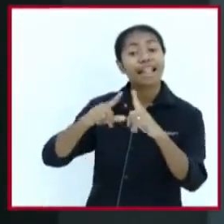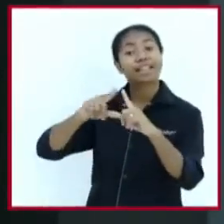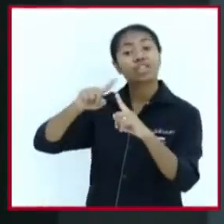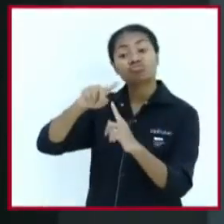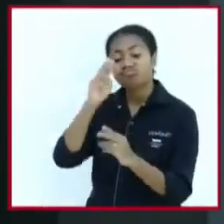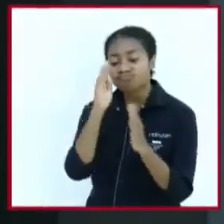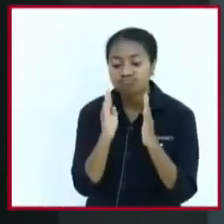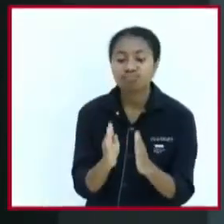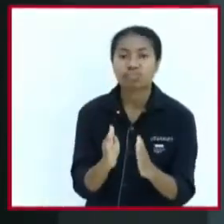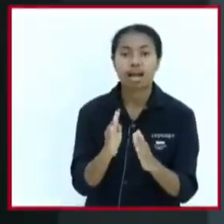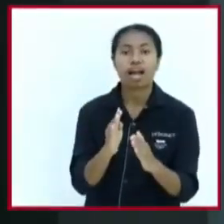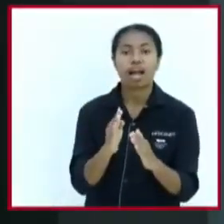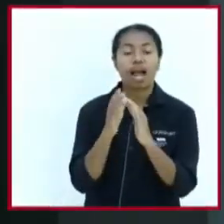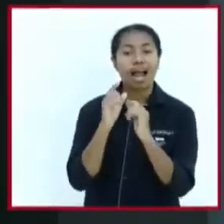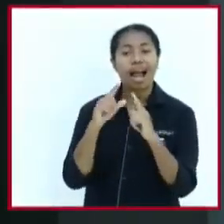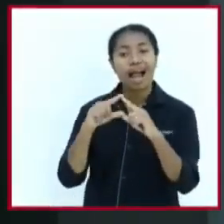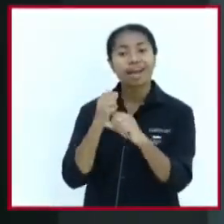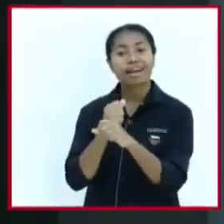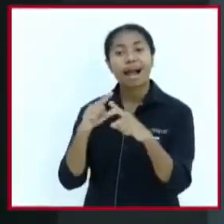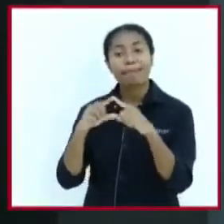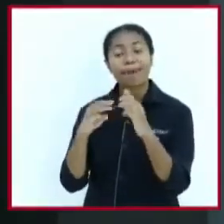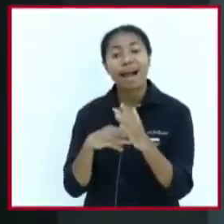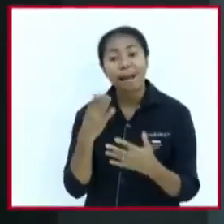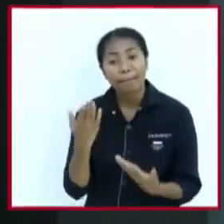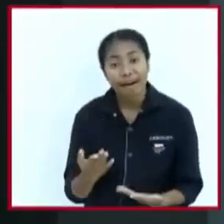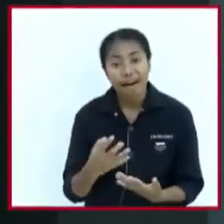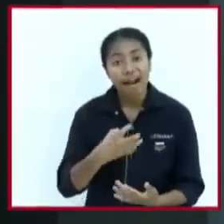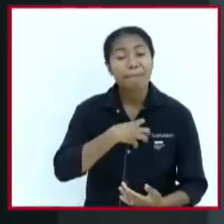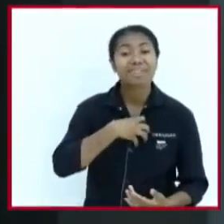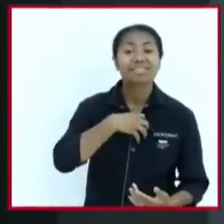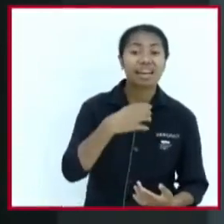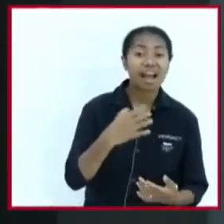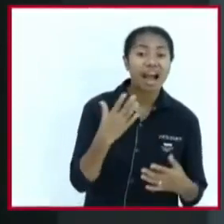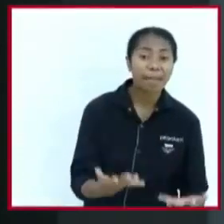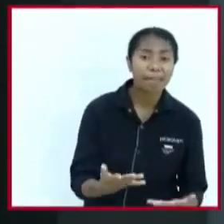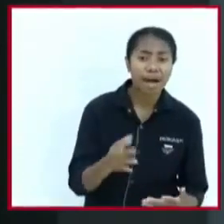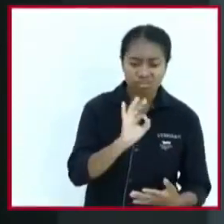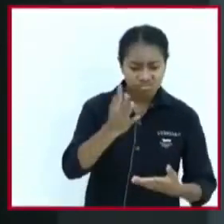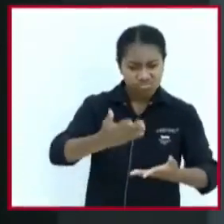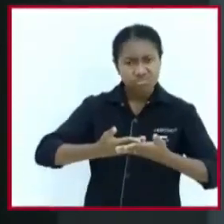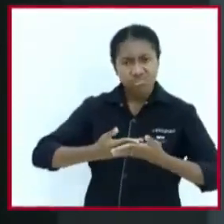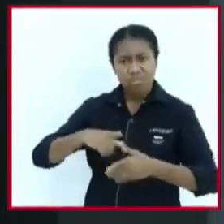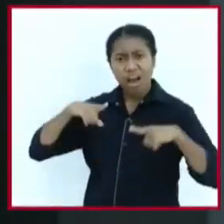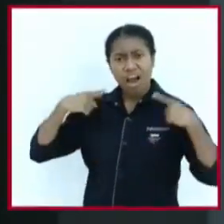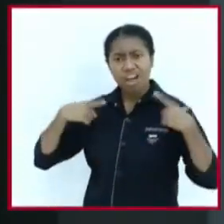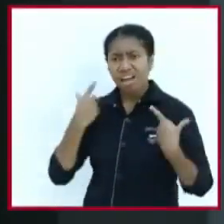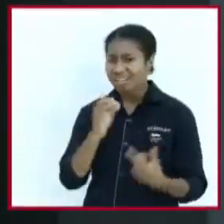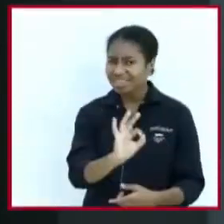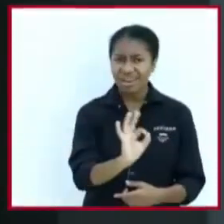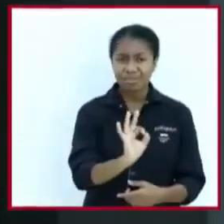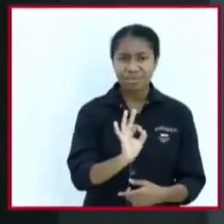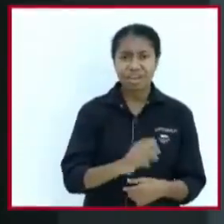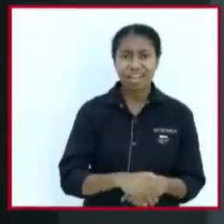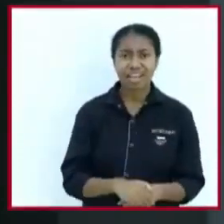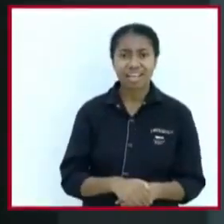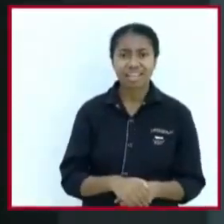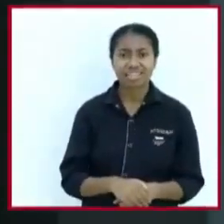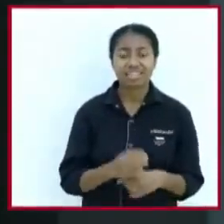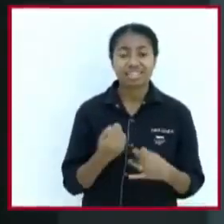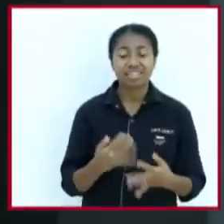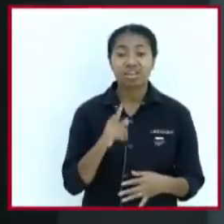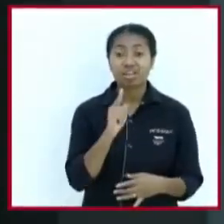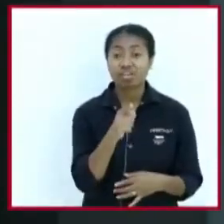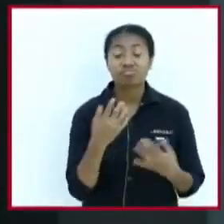kepercayaannya jangan asal terima hanya karena dia kaya lalu biarkan anakmu pindah agama kalau